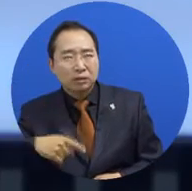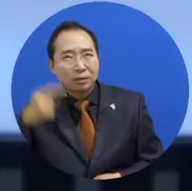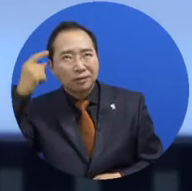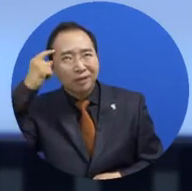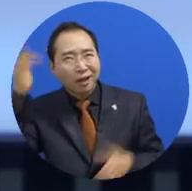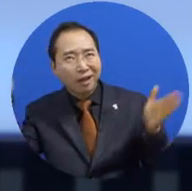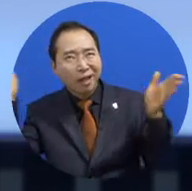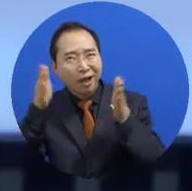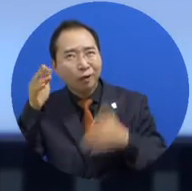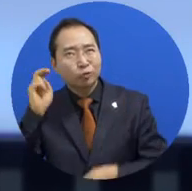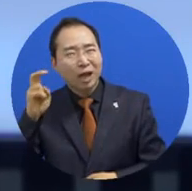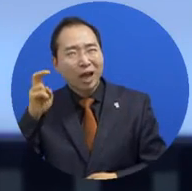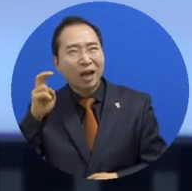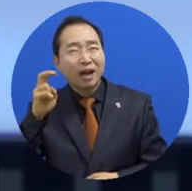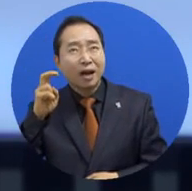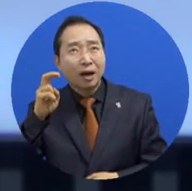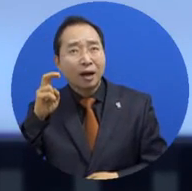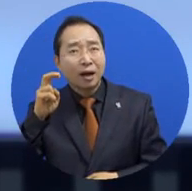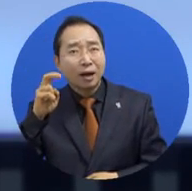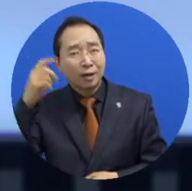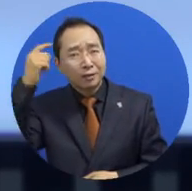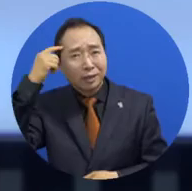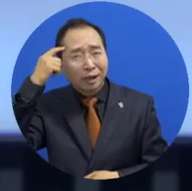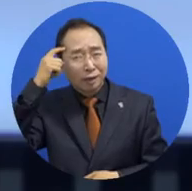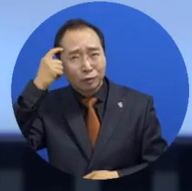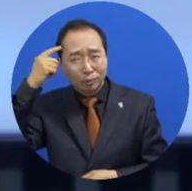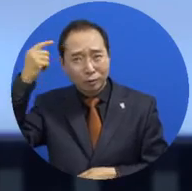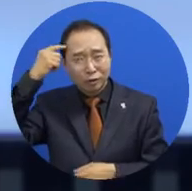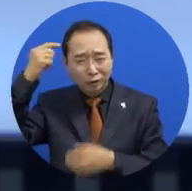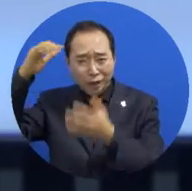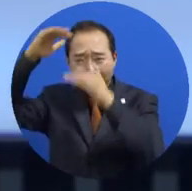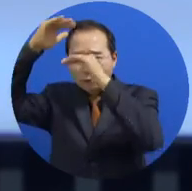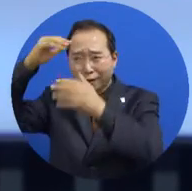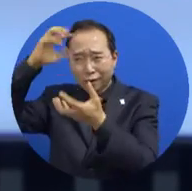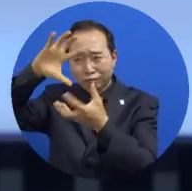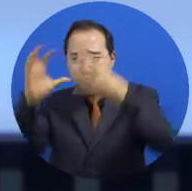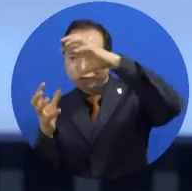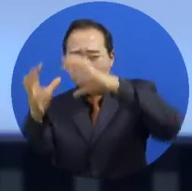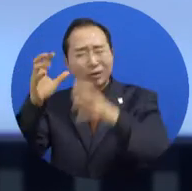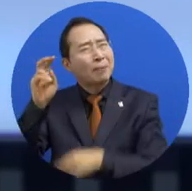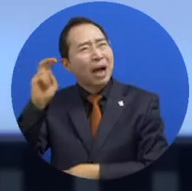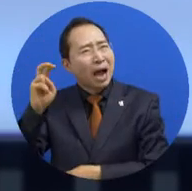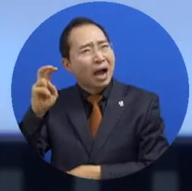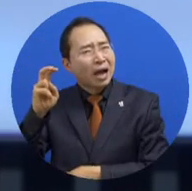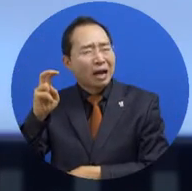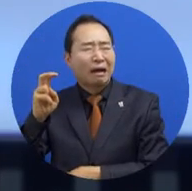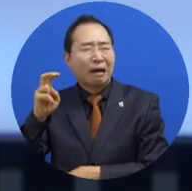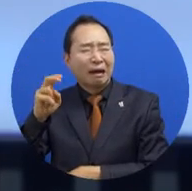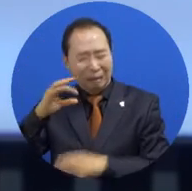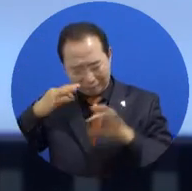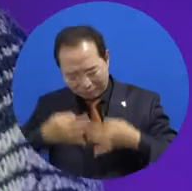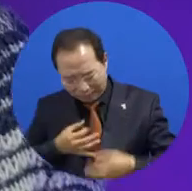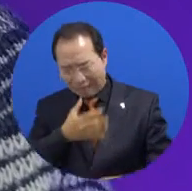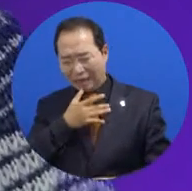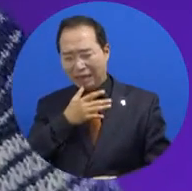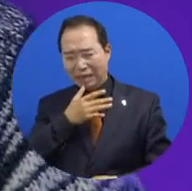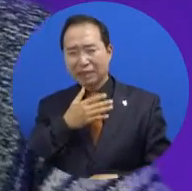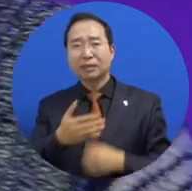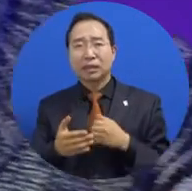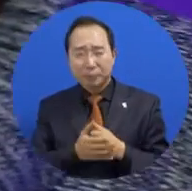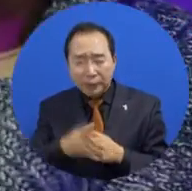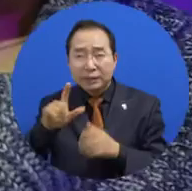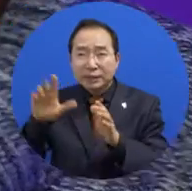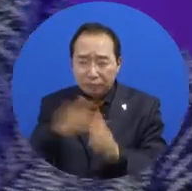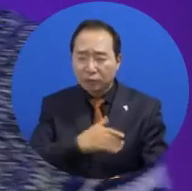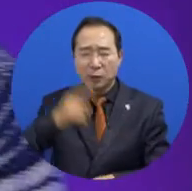별로 안 했구나. 그냥 막 했구나. 그때 자기 사유가 얼마나 헝클어져 있는지를 알게 돼요. 그래서